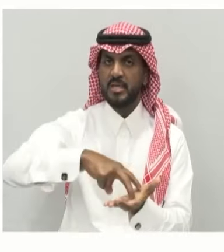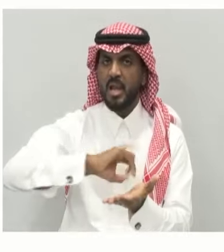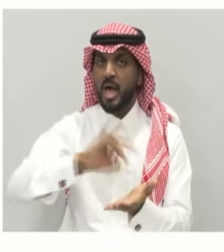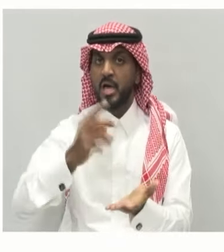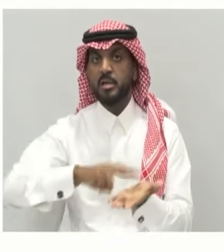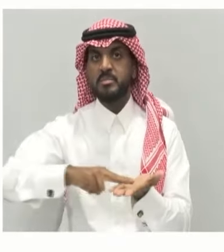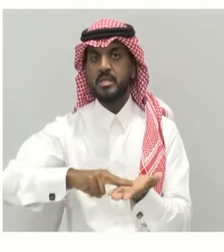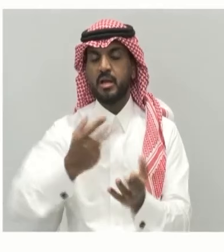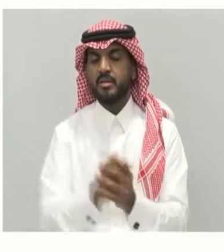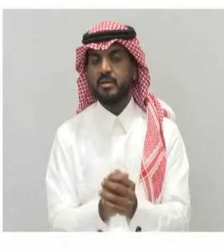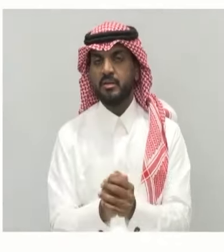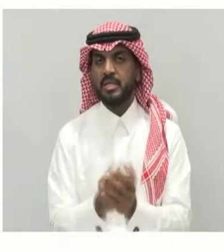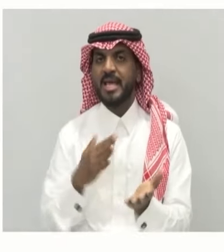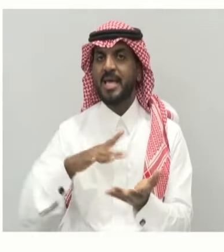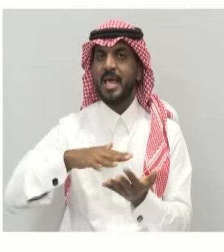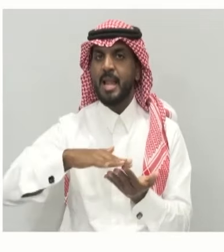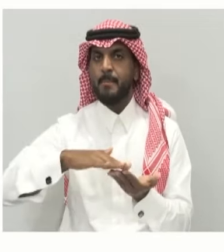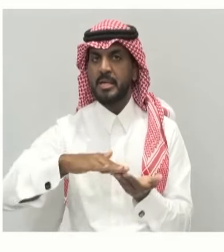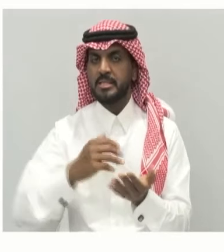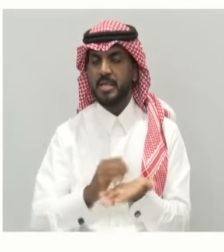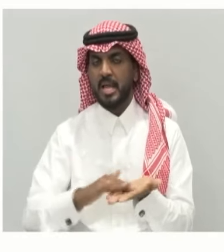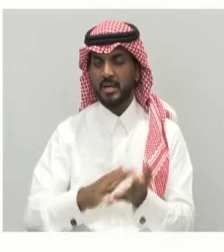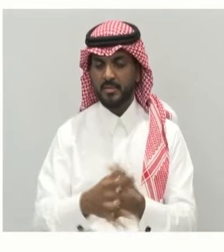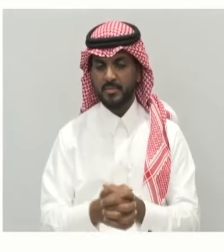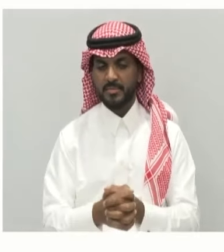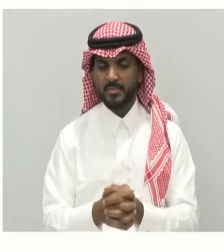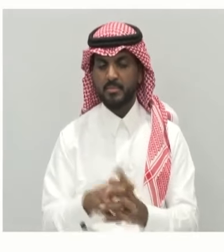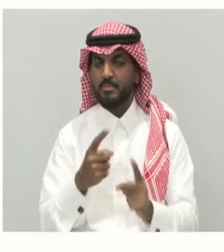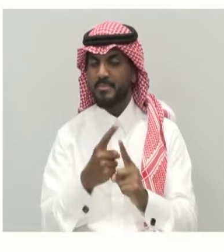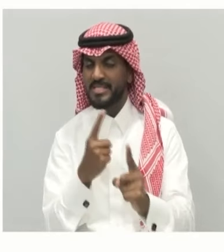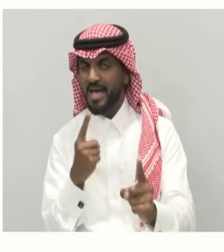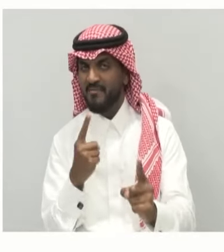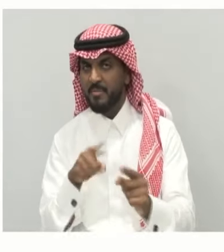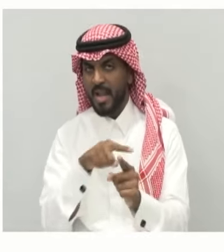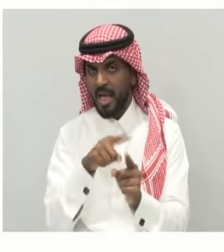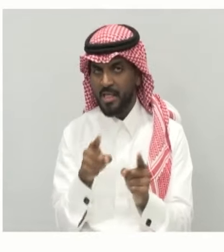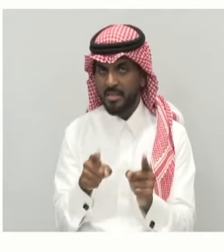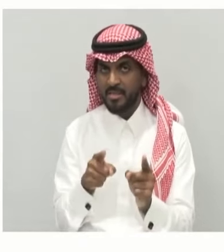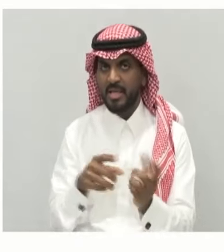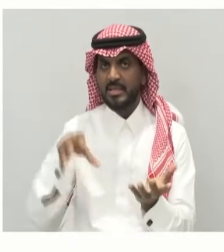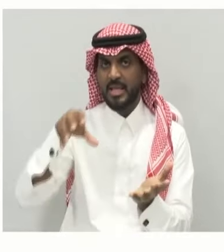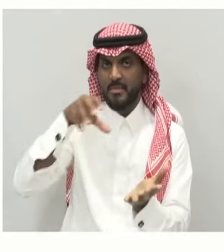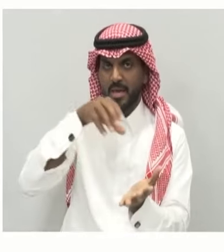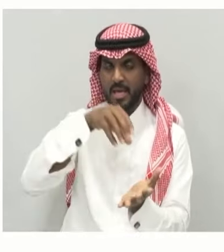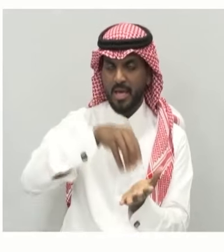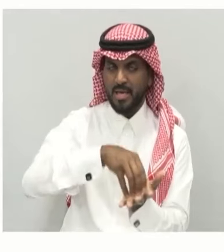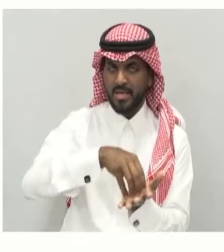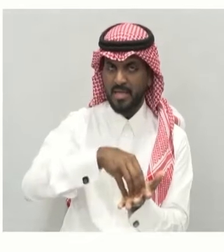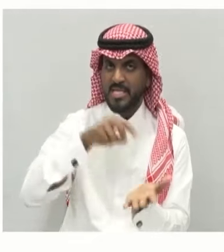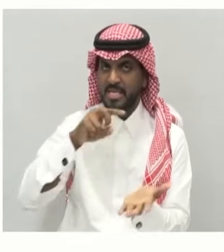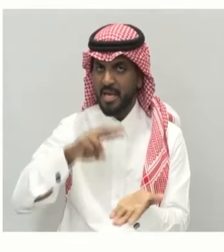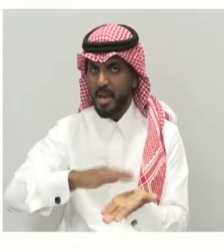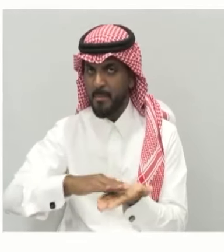يلمس الارض حتى يلمس الارض المسافه من هذا الخط يا ابطال حتى المكان الذي سيلمس فيه